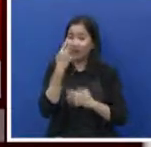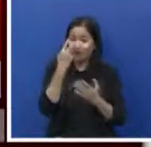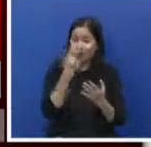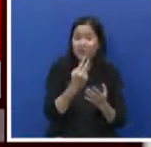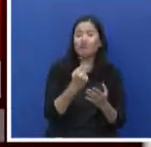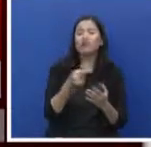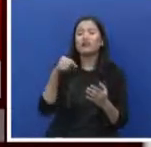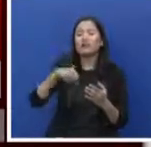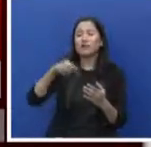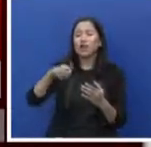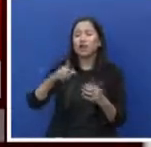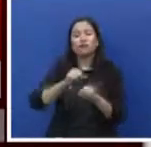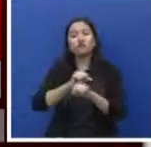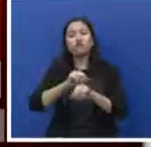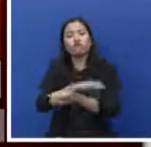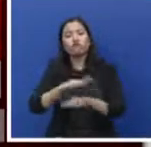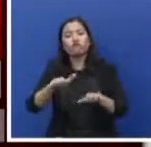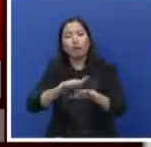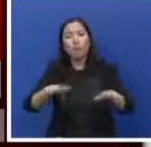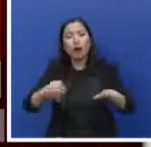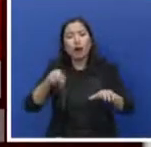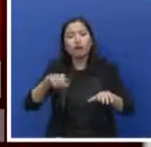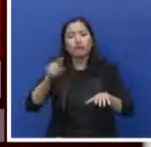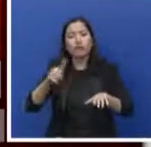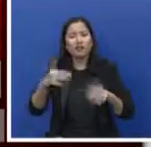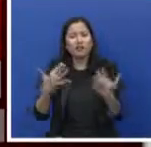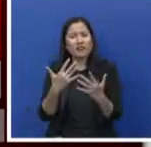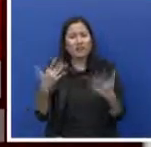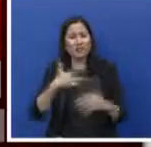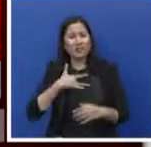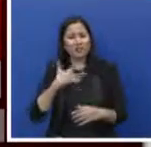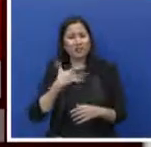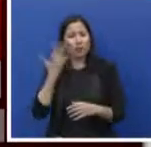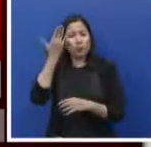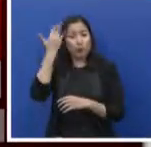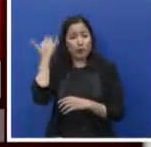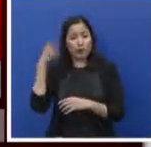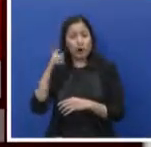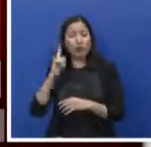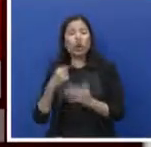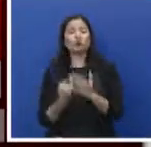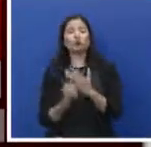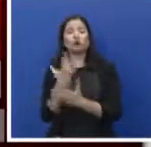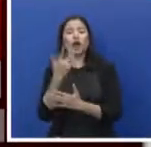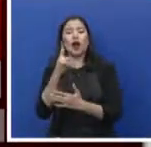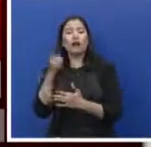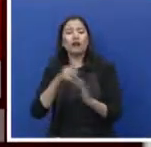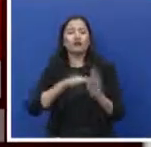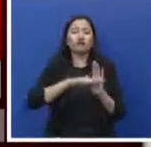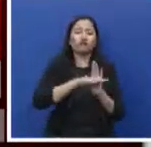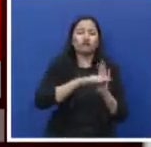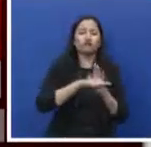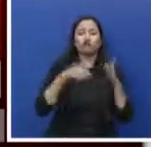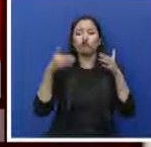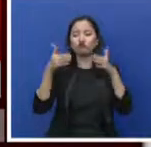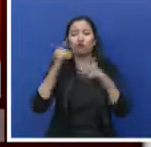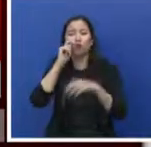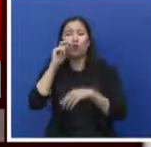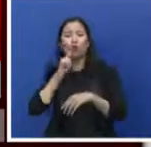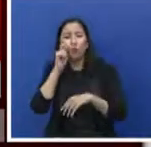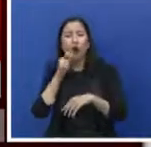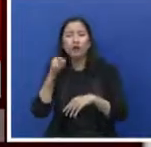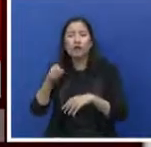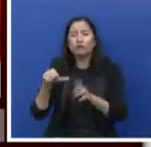untuk implementasi di lapangannya ini juga memang sangat terasakan oleh masyarakat, khususnya yang kemarin adalah launching dari drive-thru untuk para lansia. Jadi memang sangat